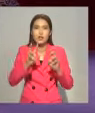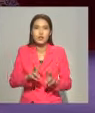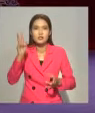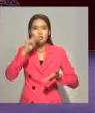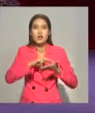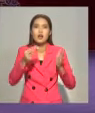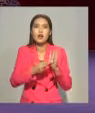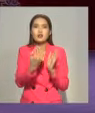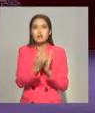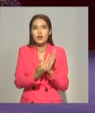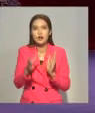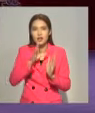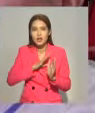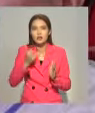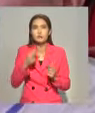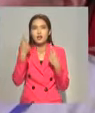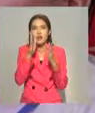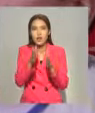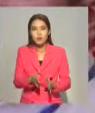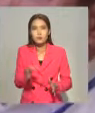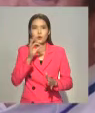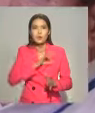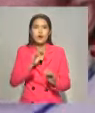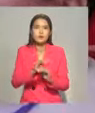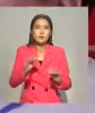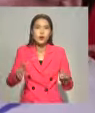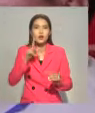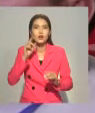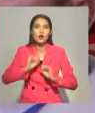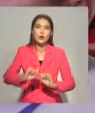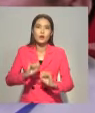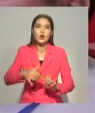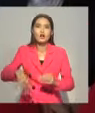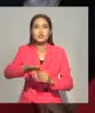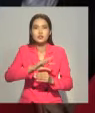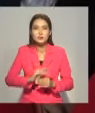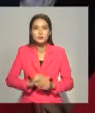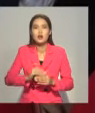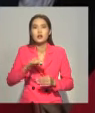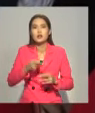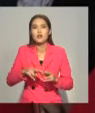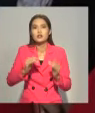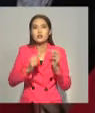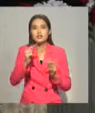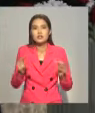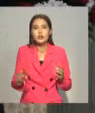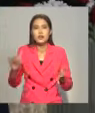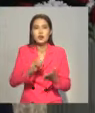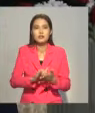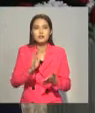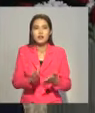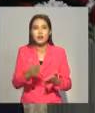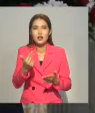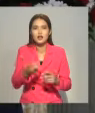жоспар аясында интерактивті карта жасалмақ. Онда балалардың құқықтарын қорғау бойынша барлық ведомствоның ортақ статистикасы енгізіледі.